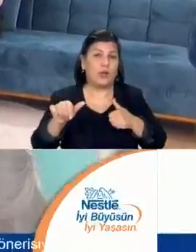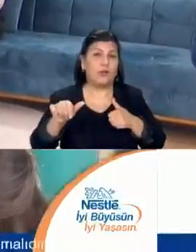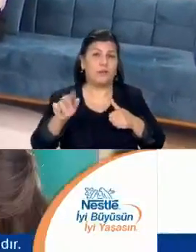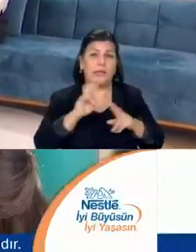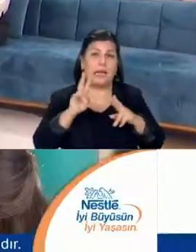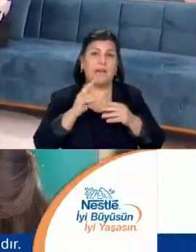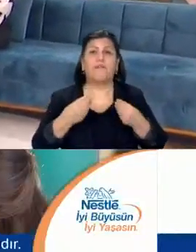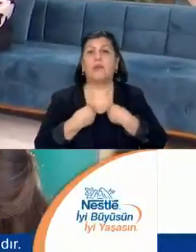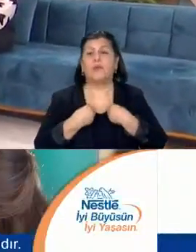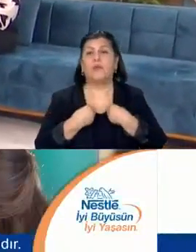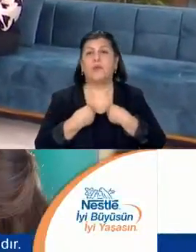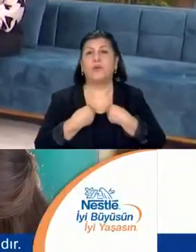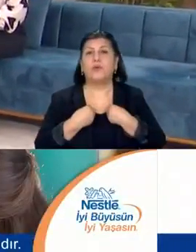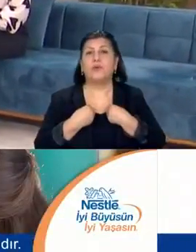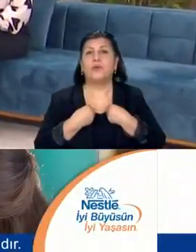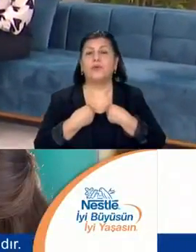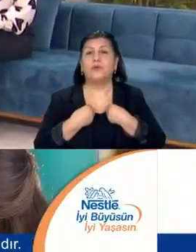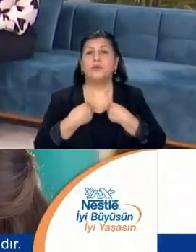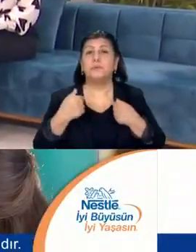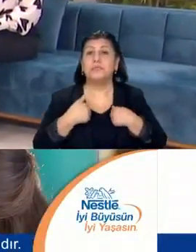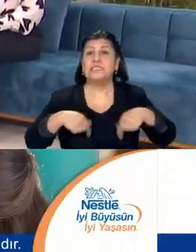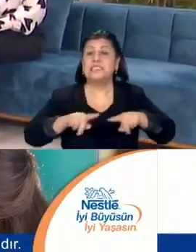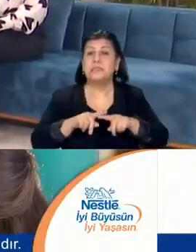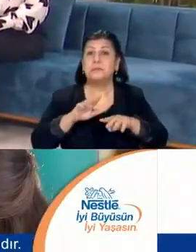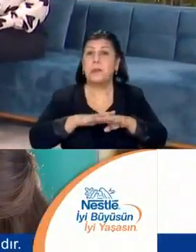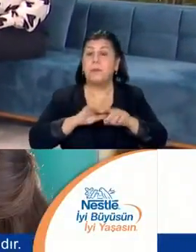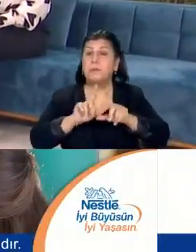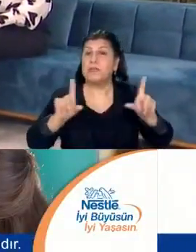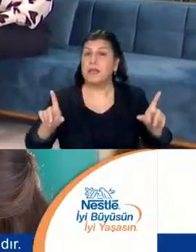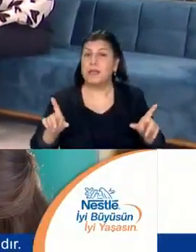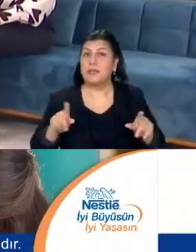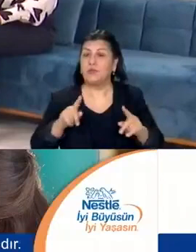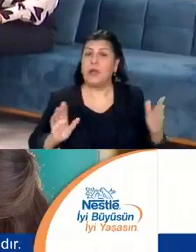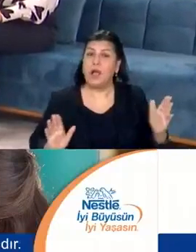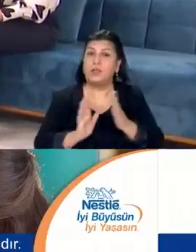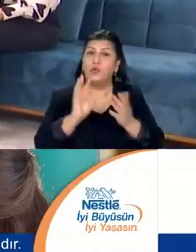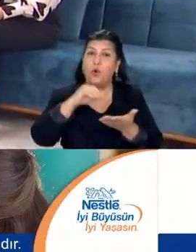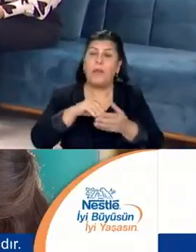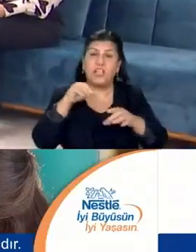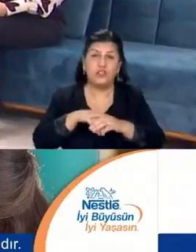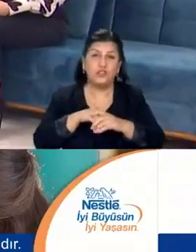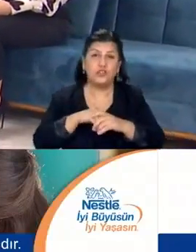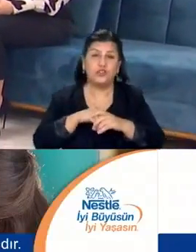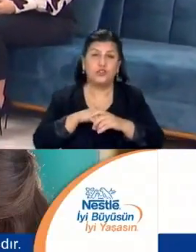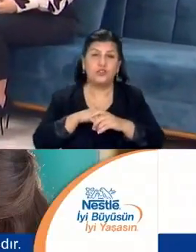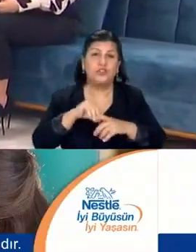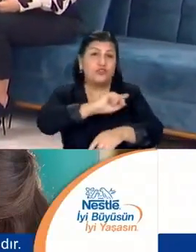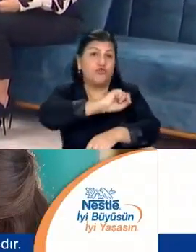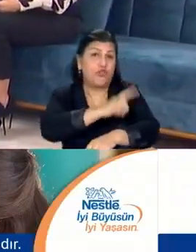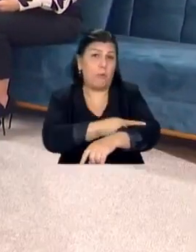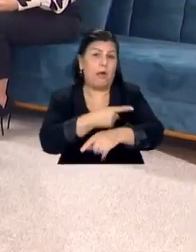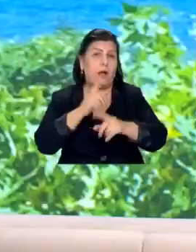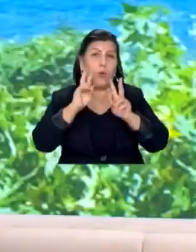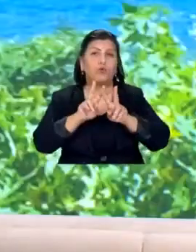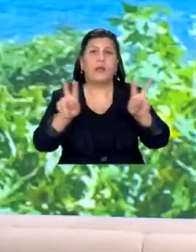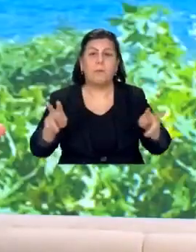tetikler tetikler bizim yapmamız gereken şey buna karşı koymak için çaba göstermektir